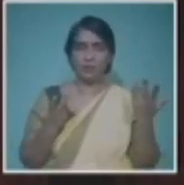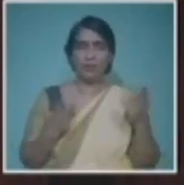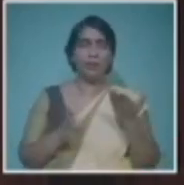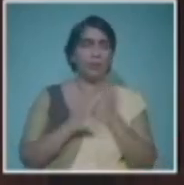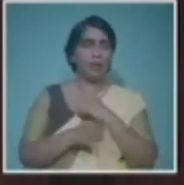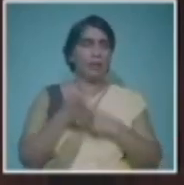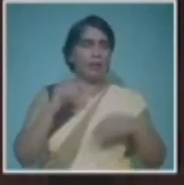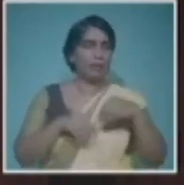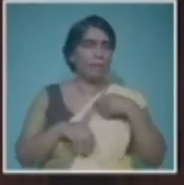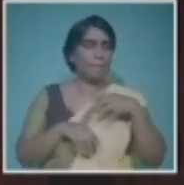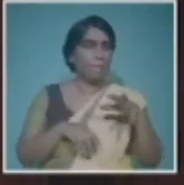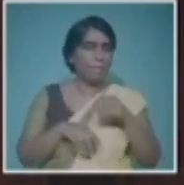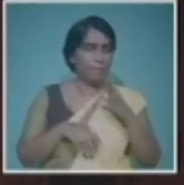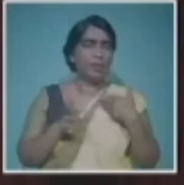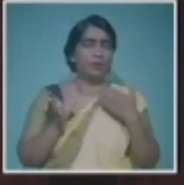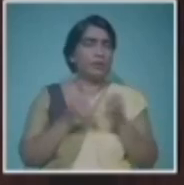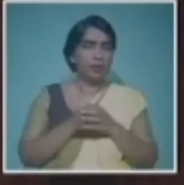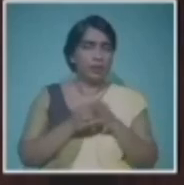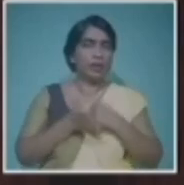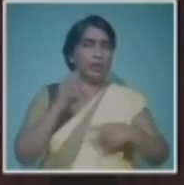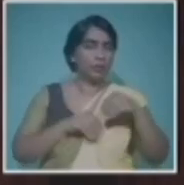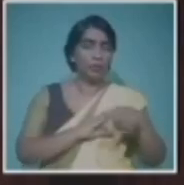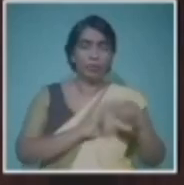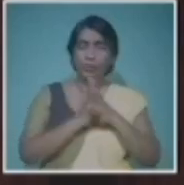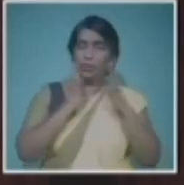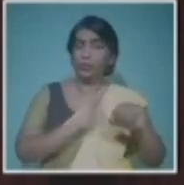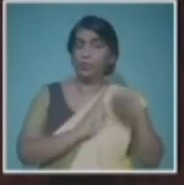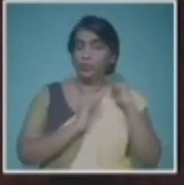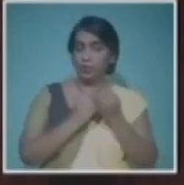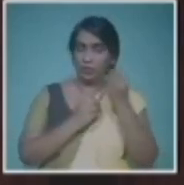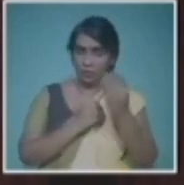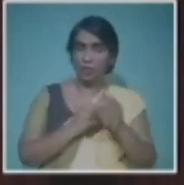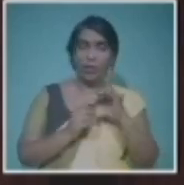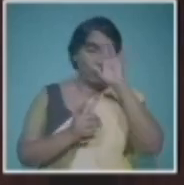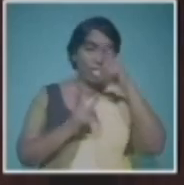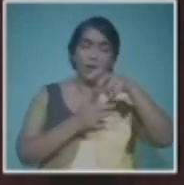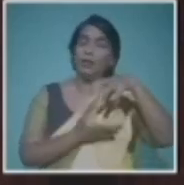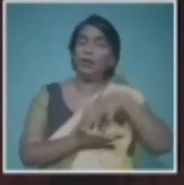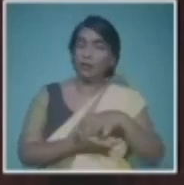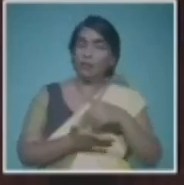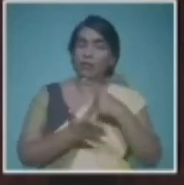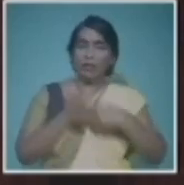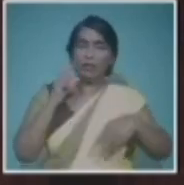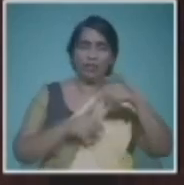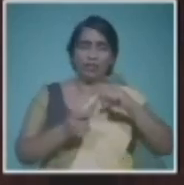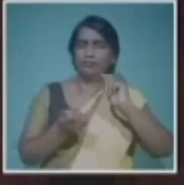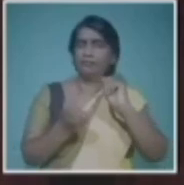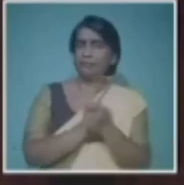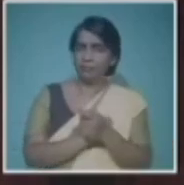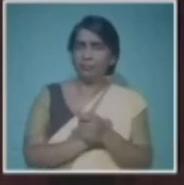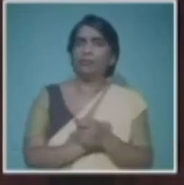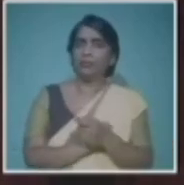පහුගිය දේශපාලන භාවිතාව තුළ අපේ කඳවුරේ දේශපාලන දැවැන් ශක්තියක් ලබා දීපු කෙනෙක් කුරුණෑගල දේශපාලනයේ උඩියට කුරු වෙනකොට ඔහු